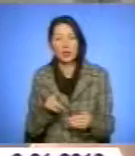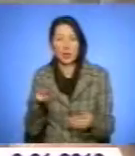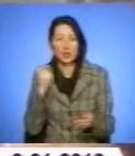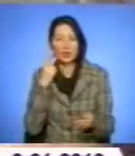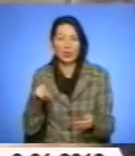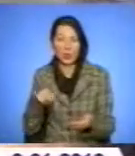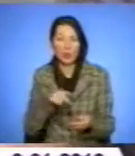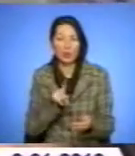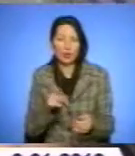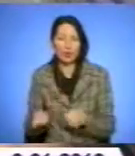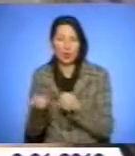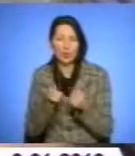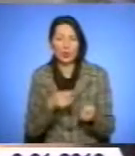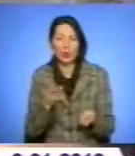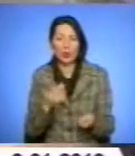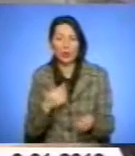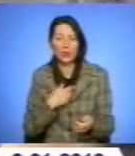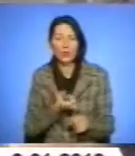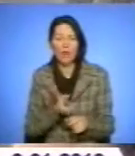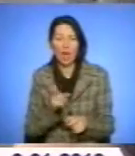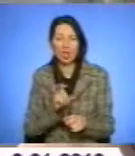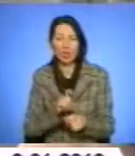принесу йому. І я дуже